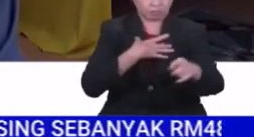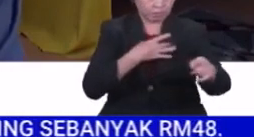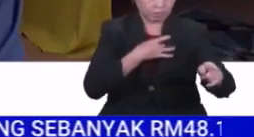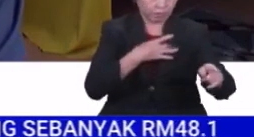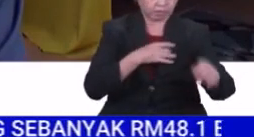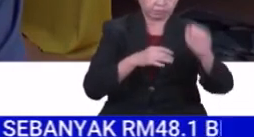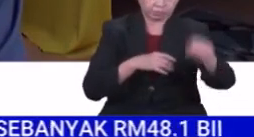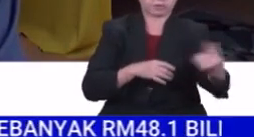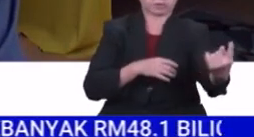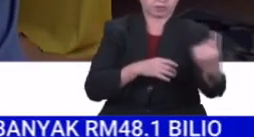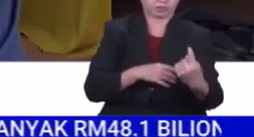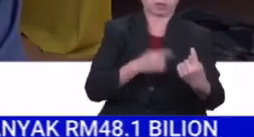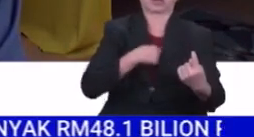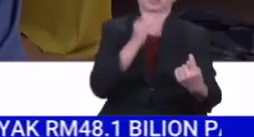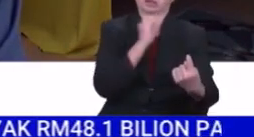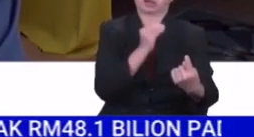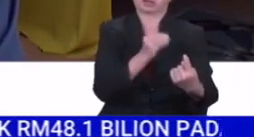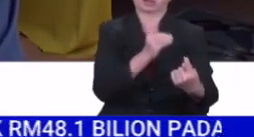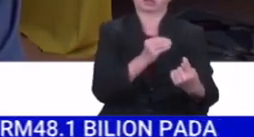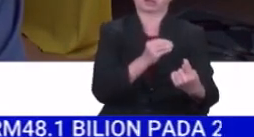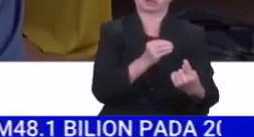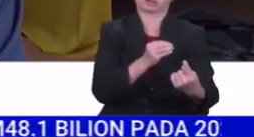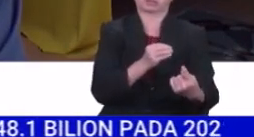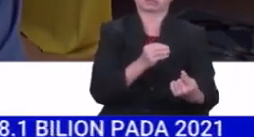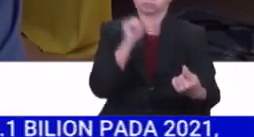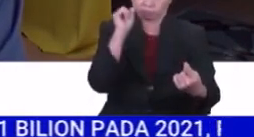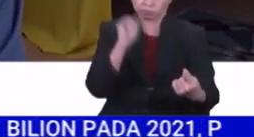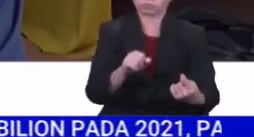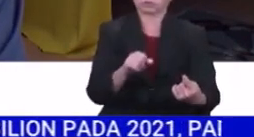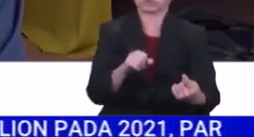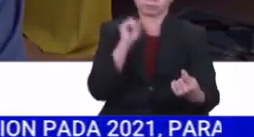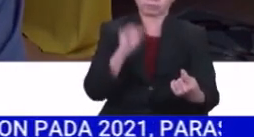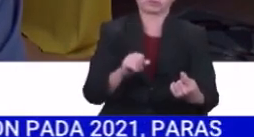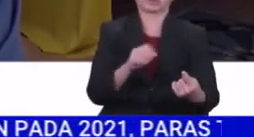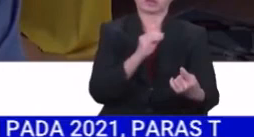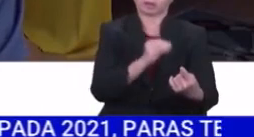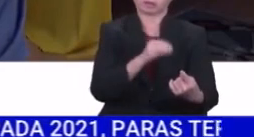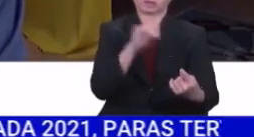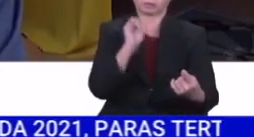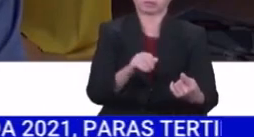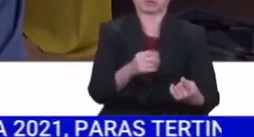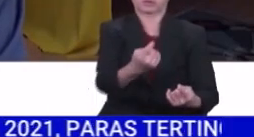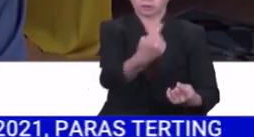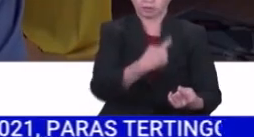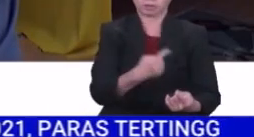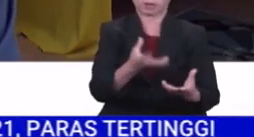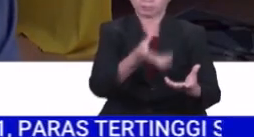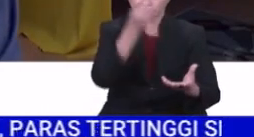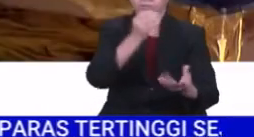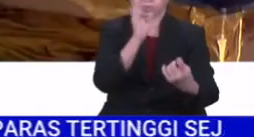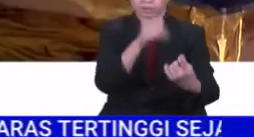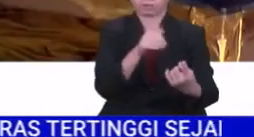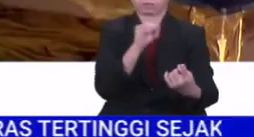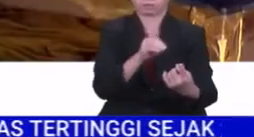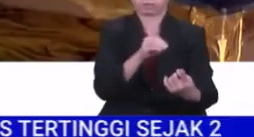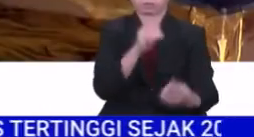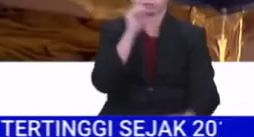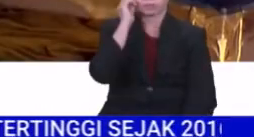berminat bagi saya ini memang boleh sangatlah untuk datang belajar